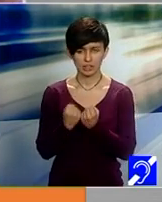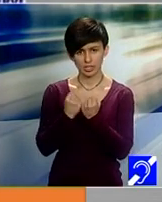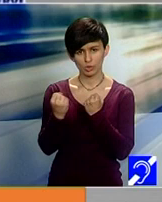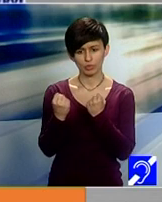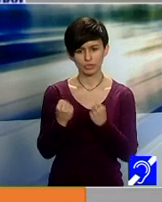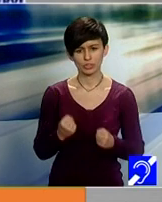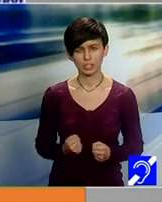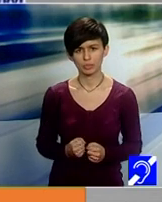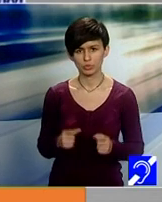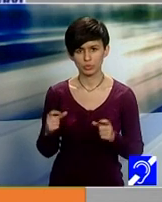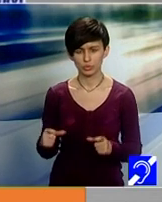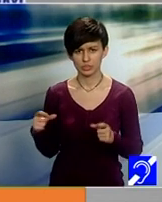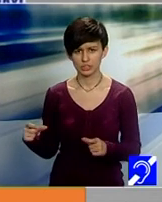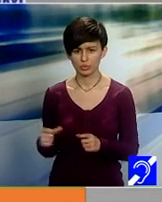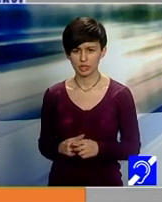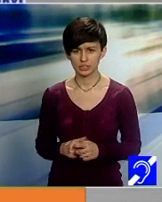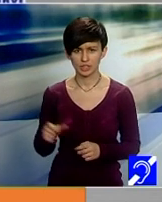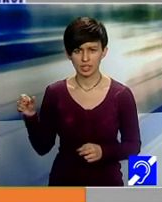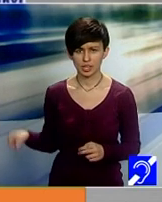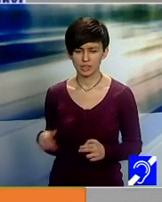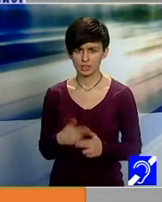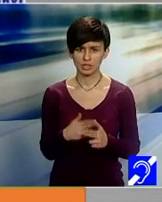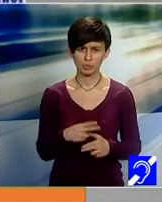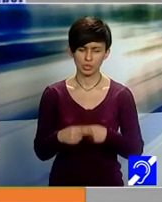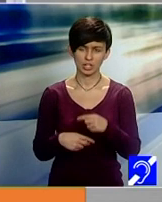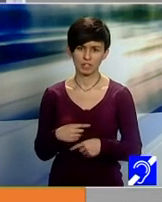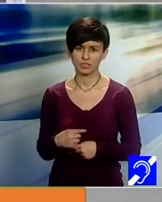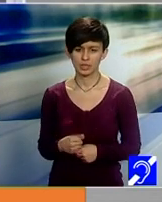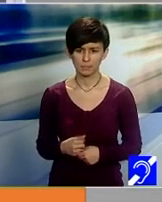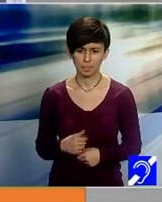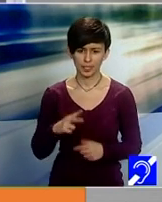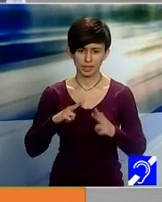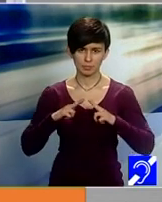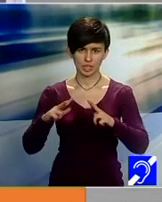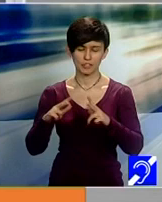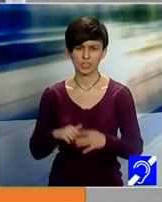puțin atât bolnavii cronici cât și bolnavii acuți se confruntă cu...